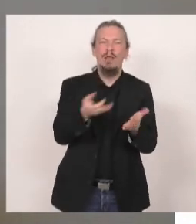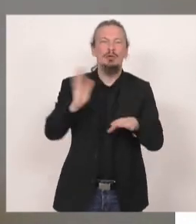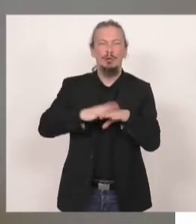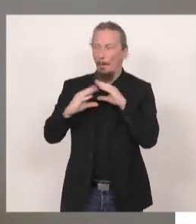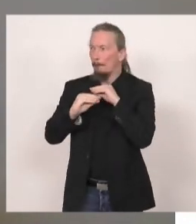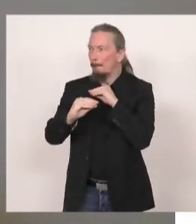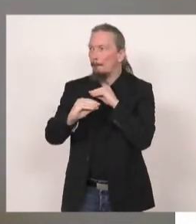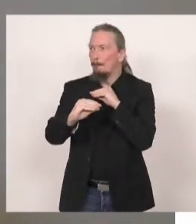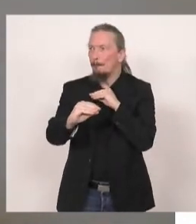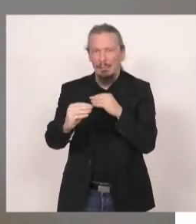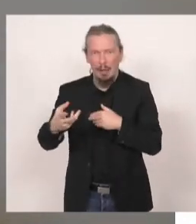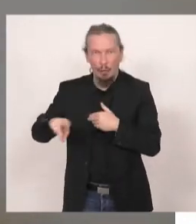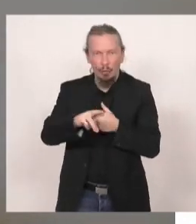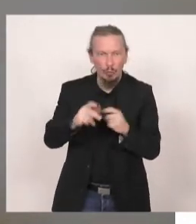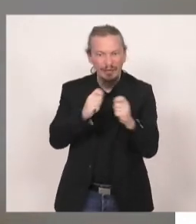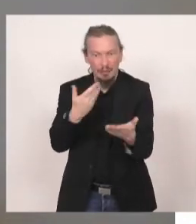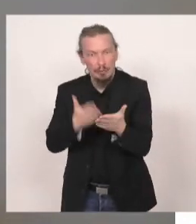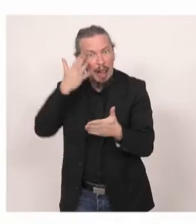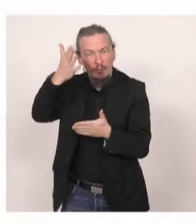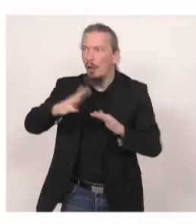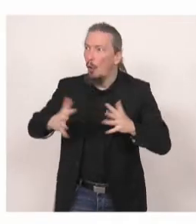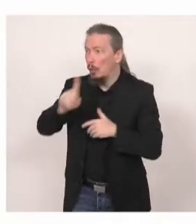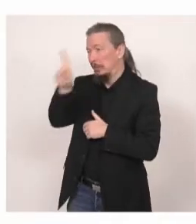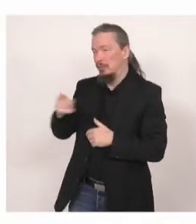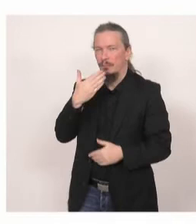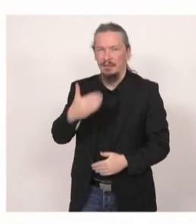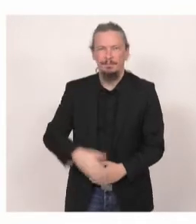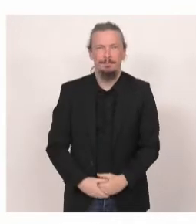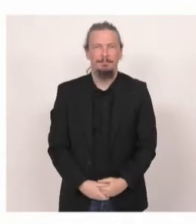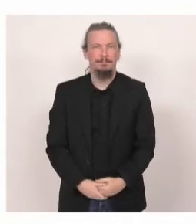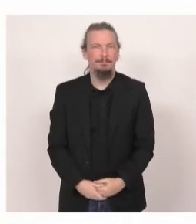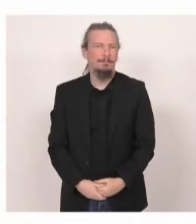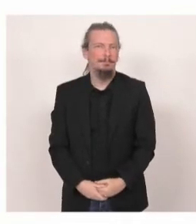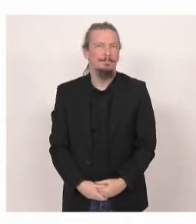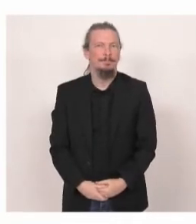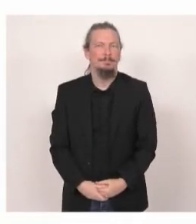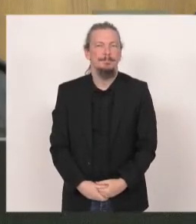remettre au centre des politiques métropolitaines à l'avenir? Je vous remercie.